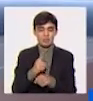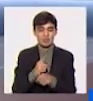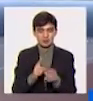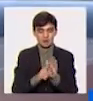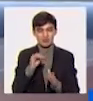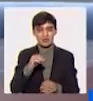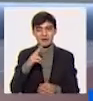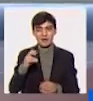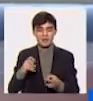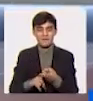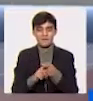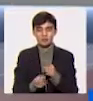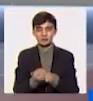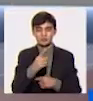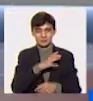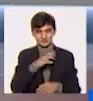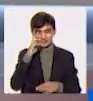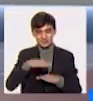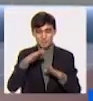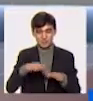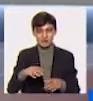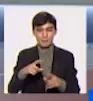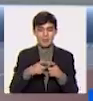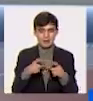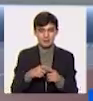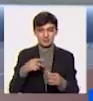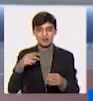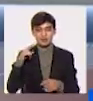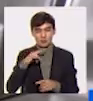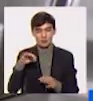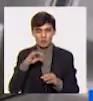елдердің азаматтарына әуе теміржол билеттері мүлдем сатылмайды.